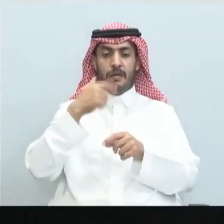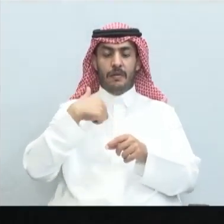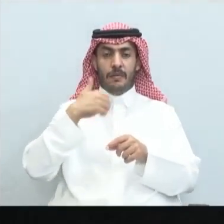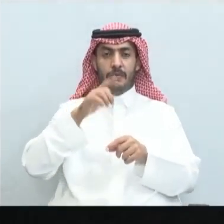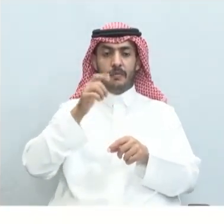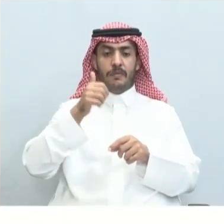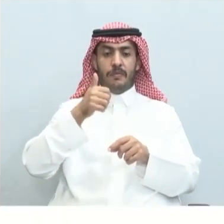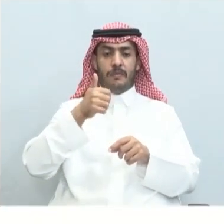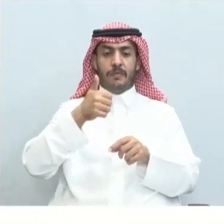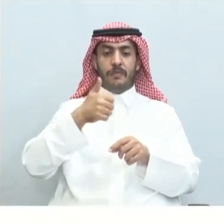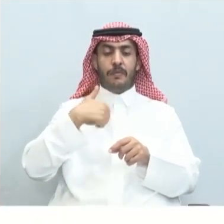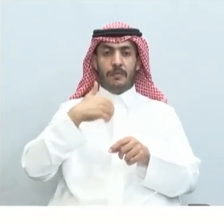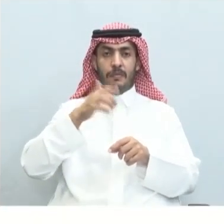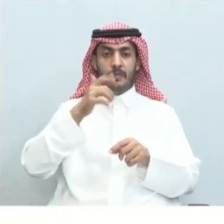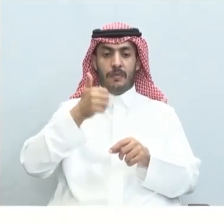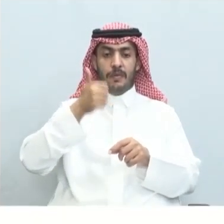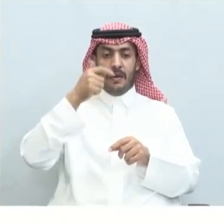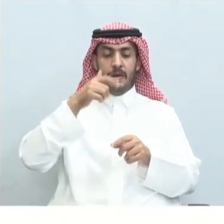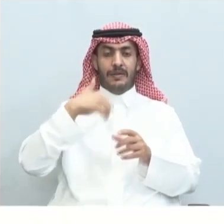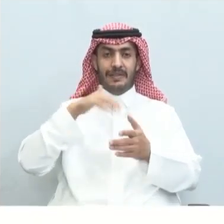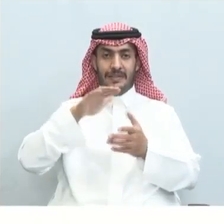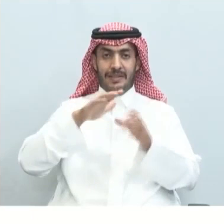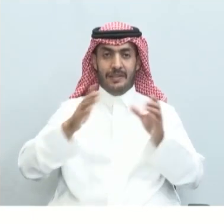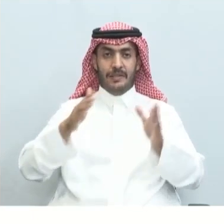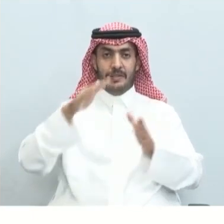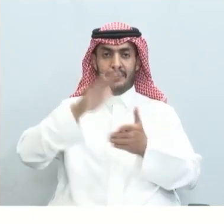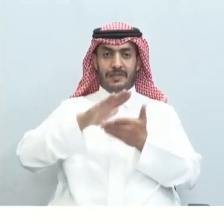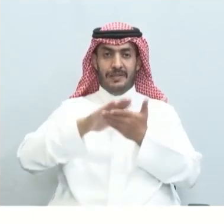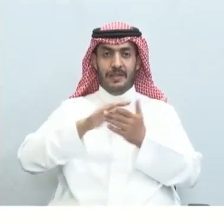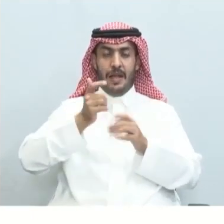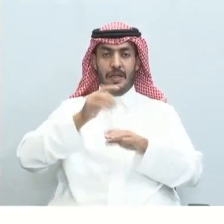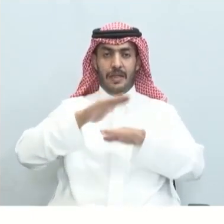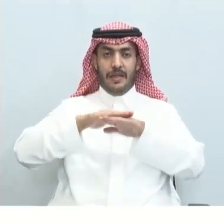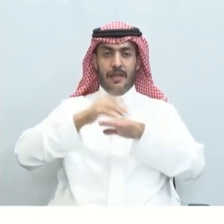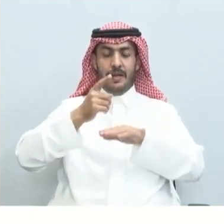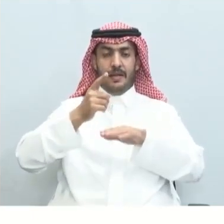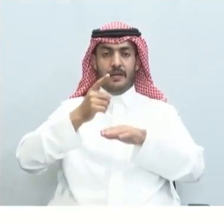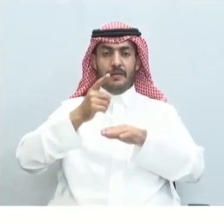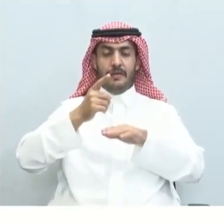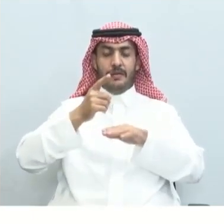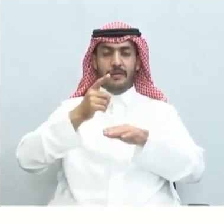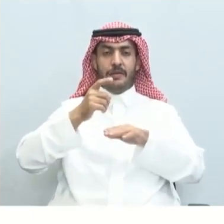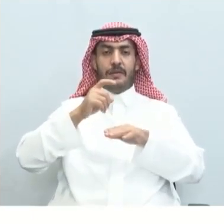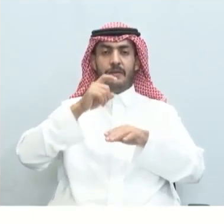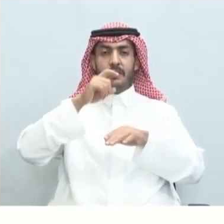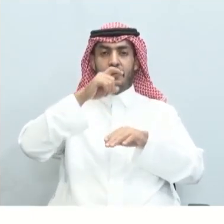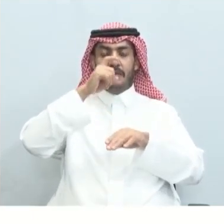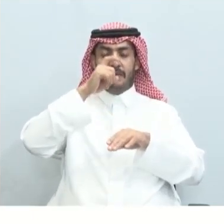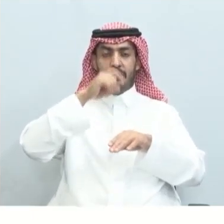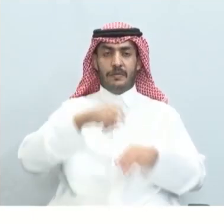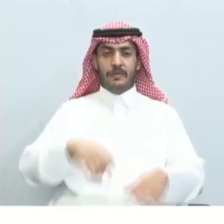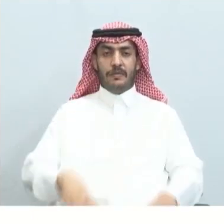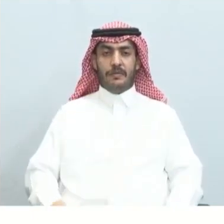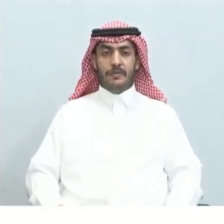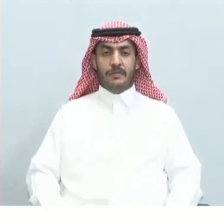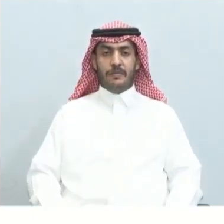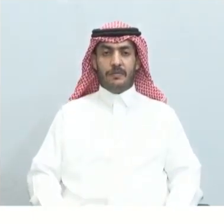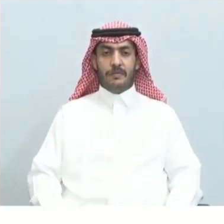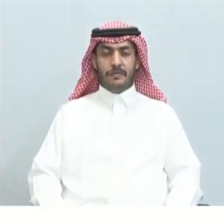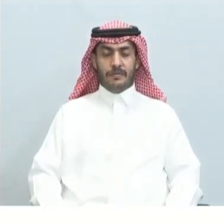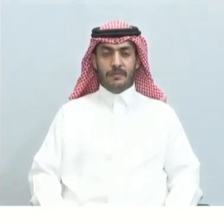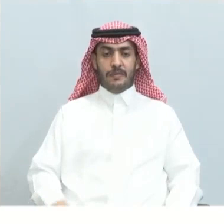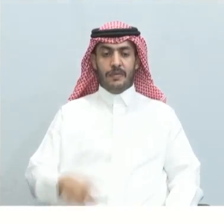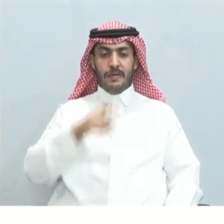استطيع او هل يمكن لي لمس هذا الصندوق اذا بدا بفرضيه